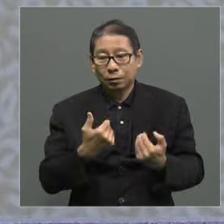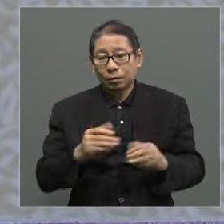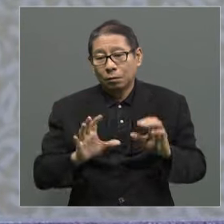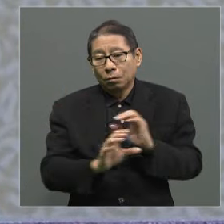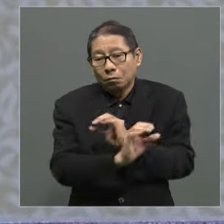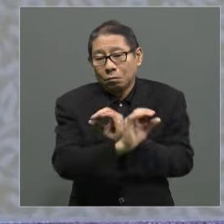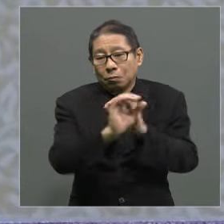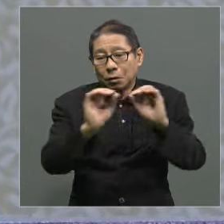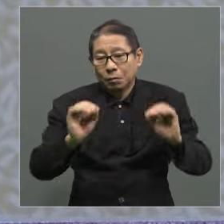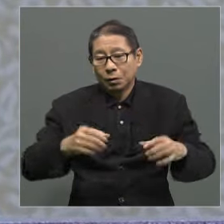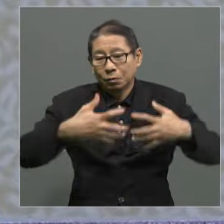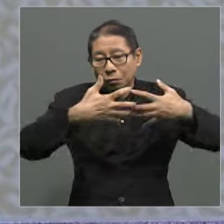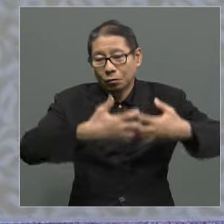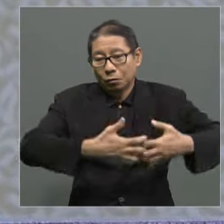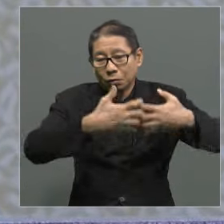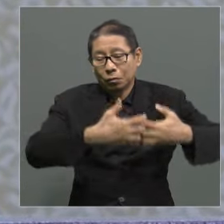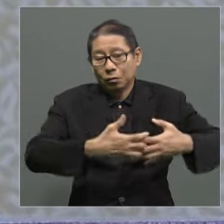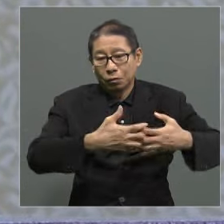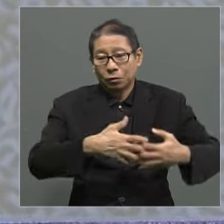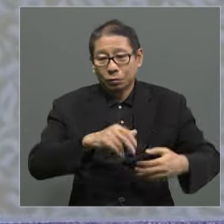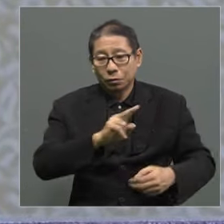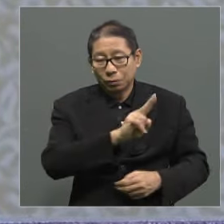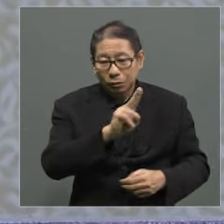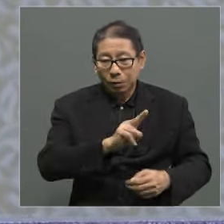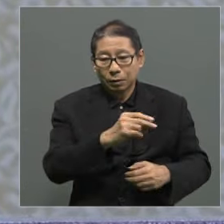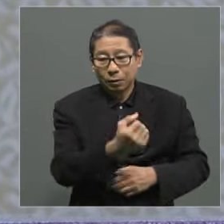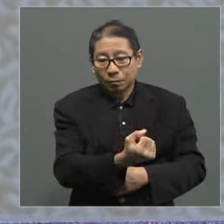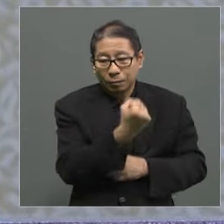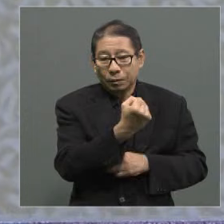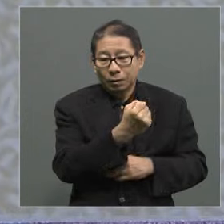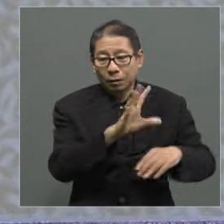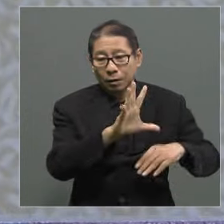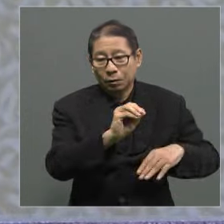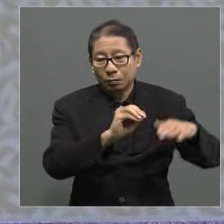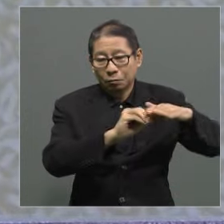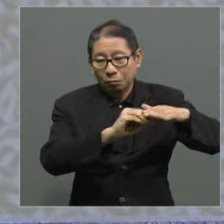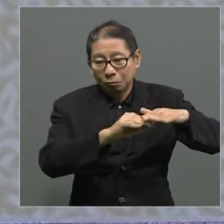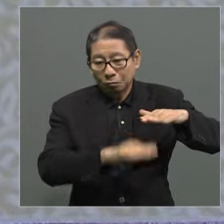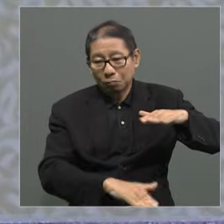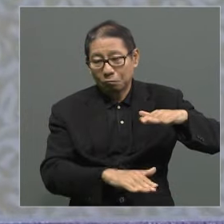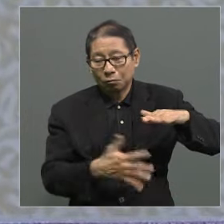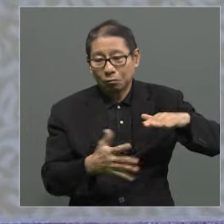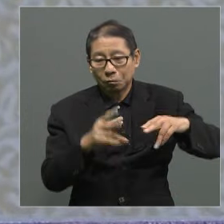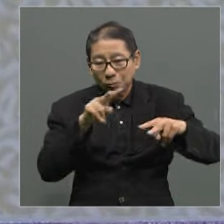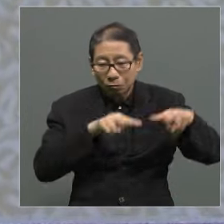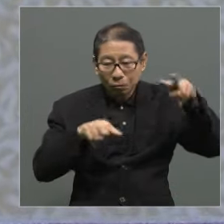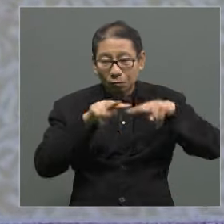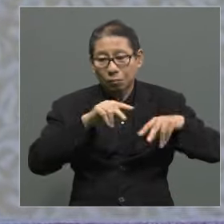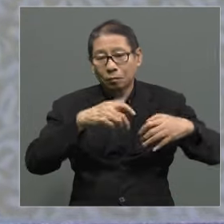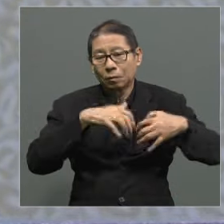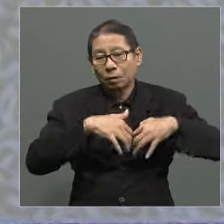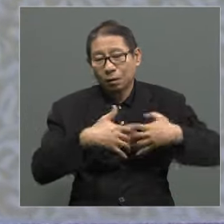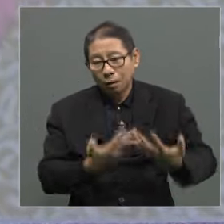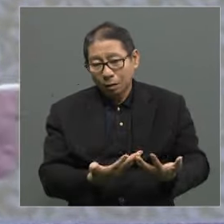มีเครื่องจักรที่ใช้แรงม้าหรือกำลังคนเต้องถึง 50คนเเราจะตรวจสอบยังไงได้อย่างไรเนี่ย